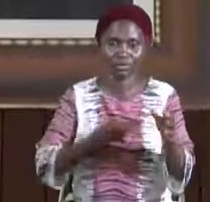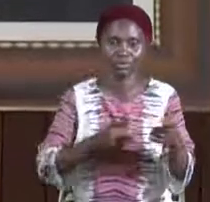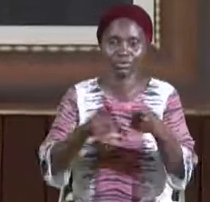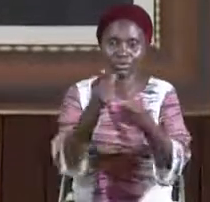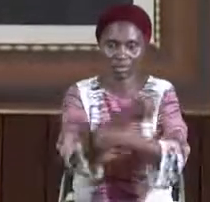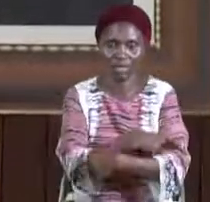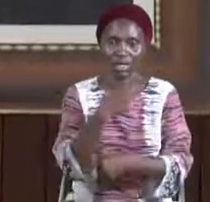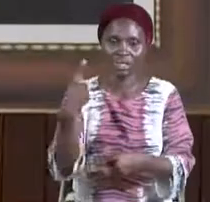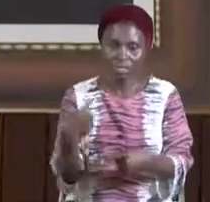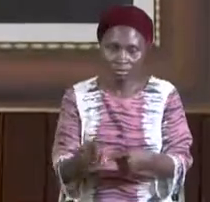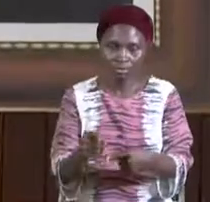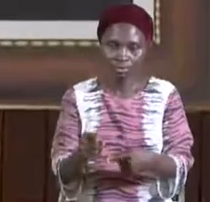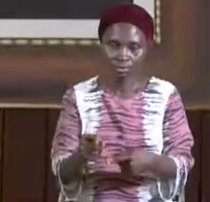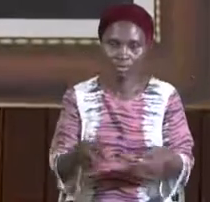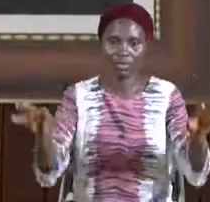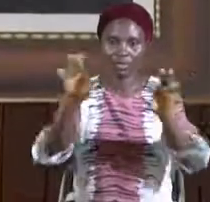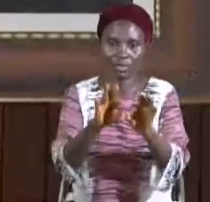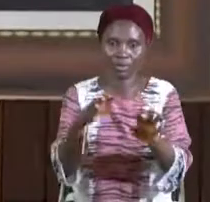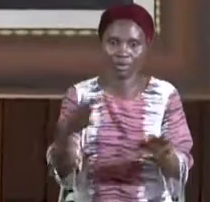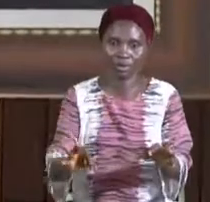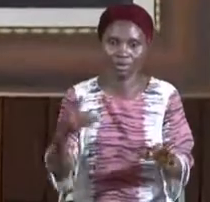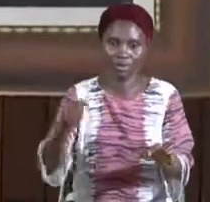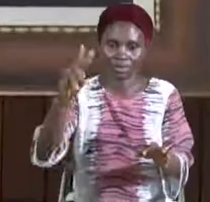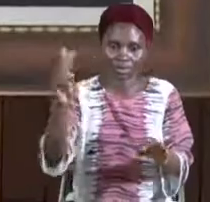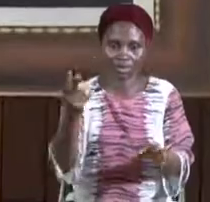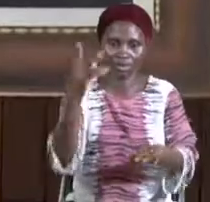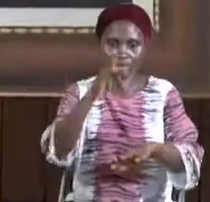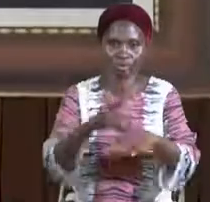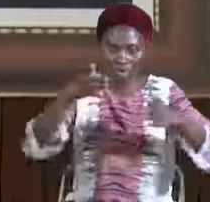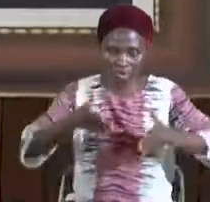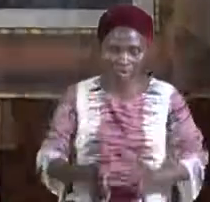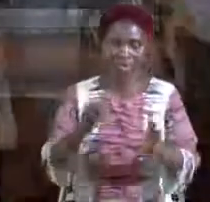aujourd'hui. La nécessité de la seconde touche. Que cela arrive.